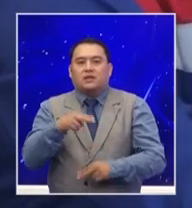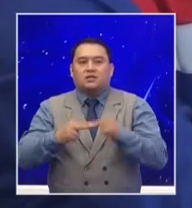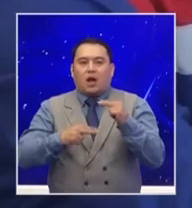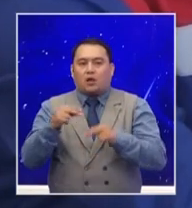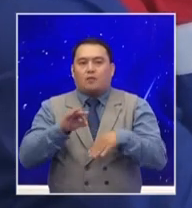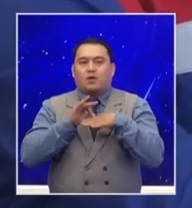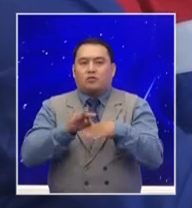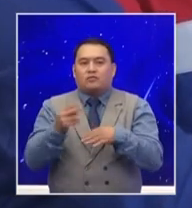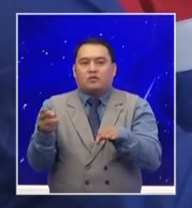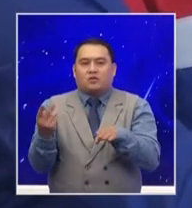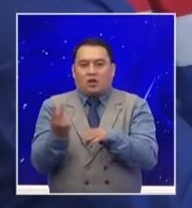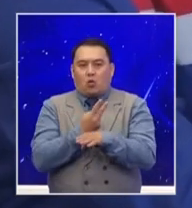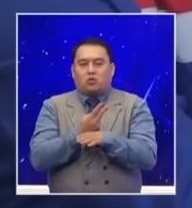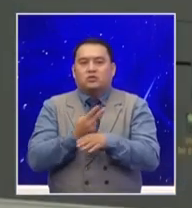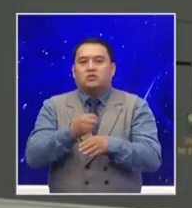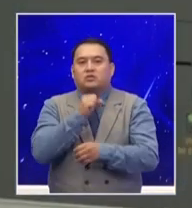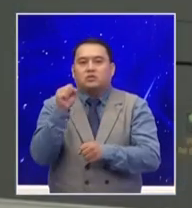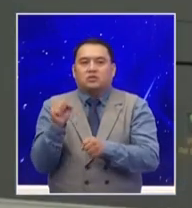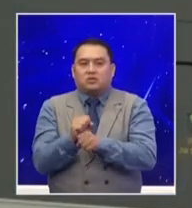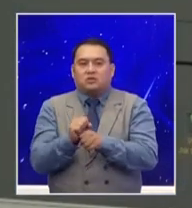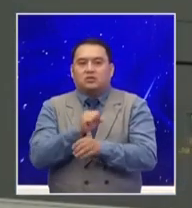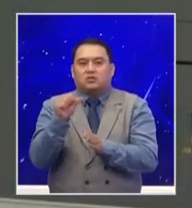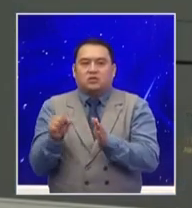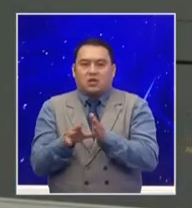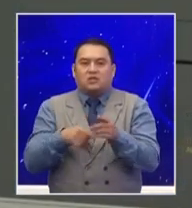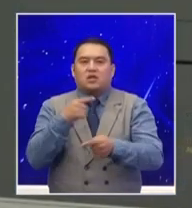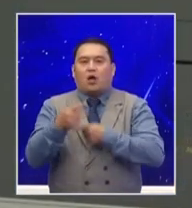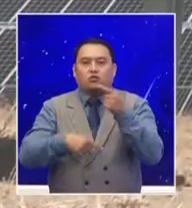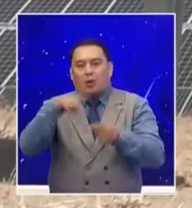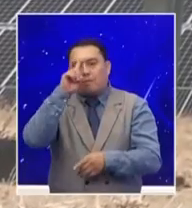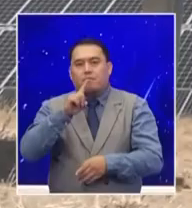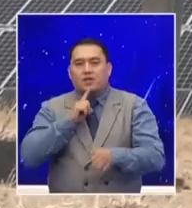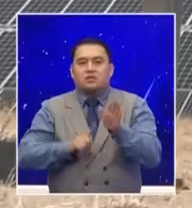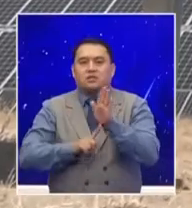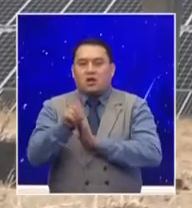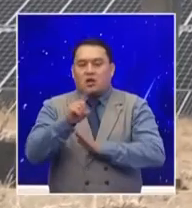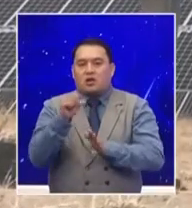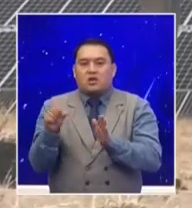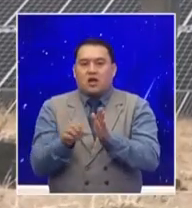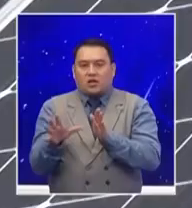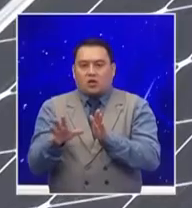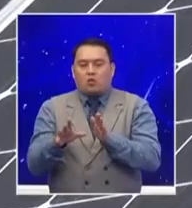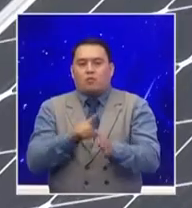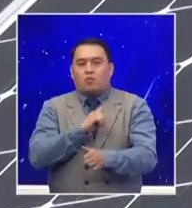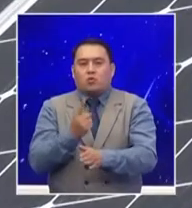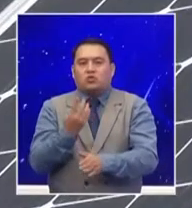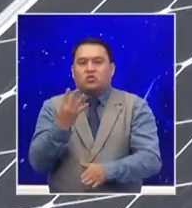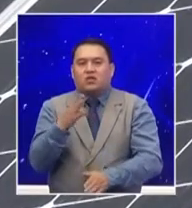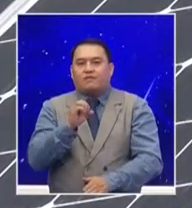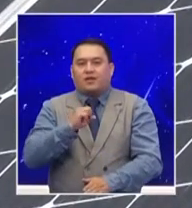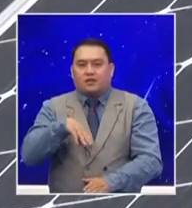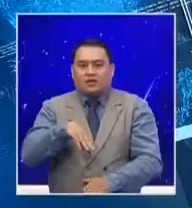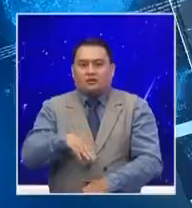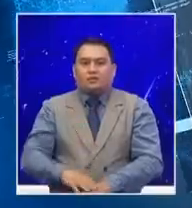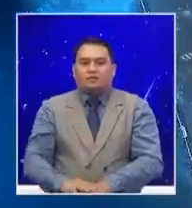строительство второй такой солнечной электростанции близко Пшагая. Со следующего месяца она начнет производить электроэнергию мощностью 4 мегаватта в